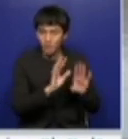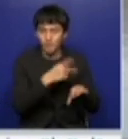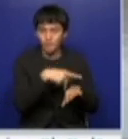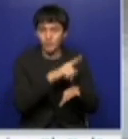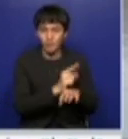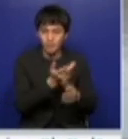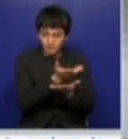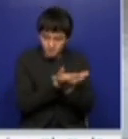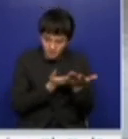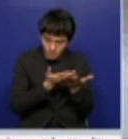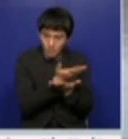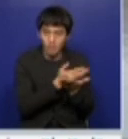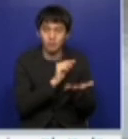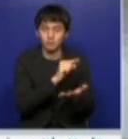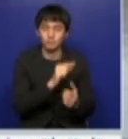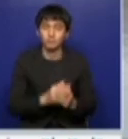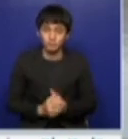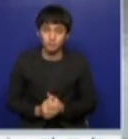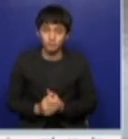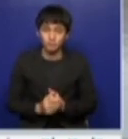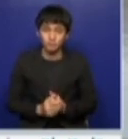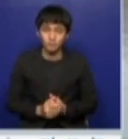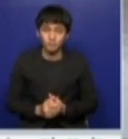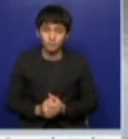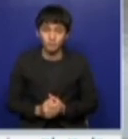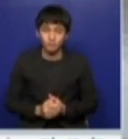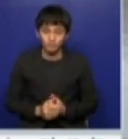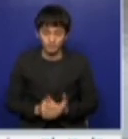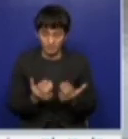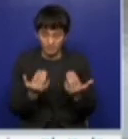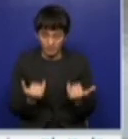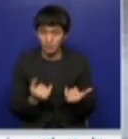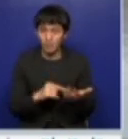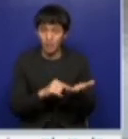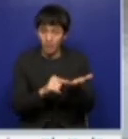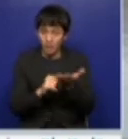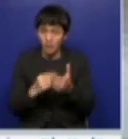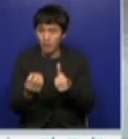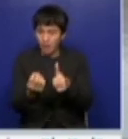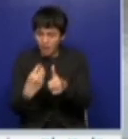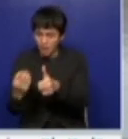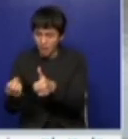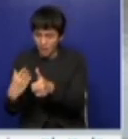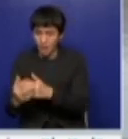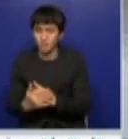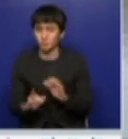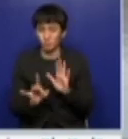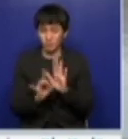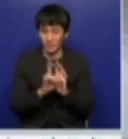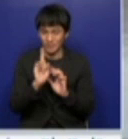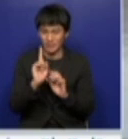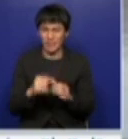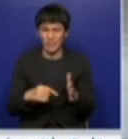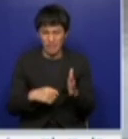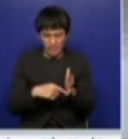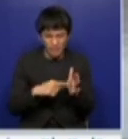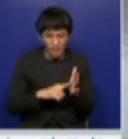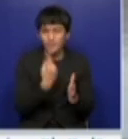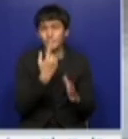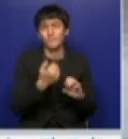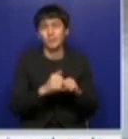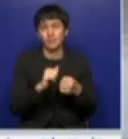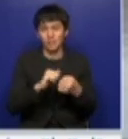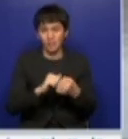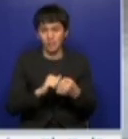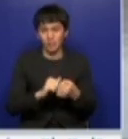ท่านประธานด้วยความเคารพคำทำนายกับข้อเรียกร้องอันสุดท้ายคือต้นเหตุปัญหาศูนย์รวมของปัญหา